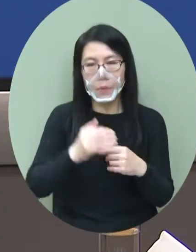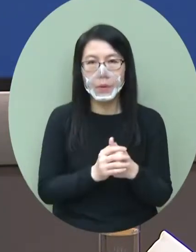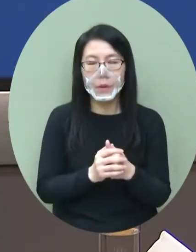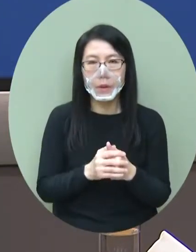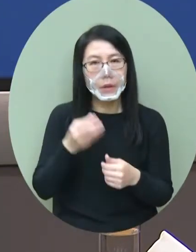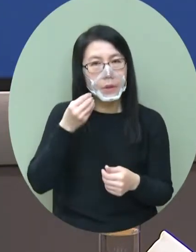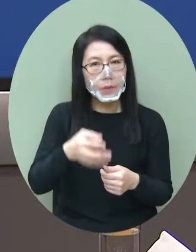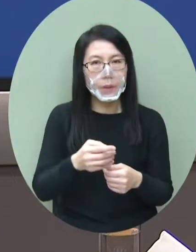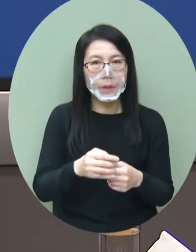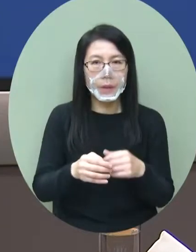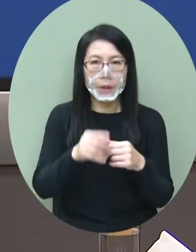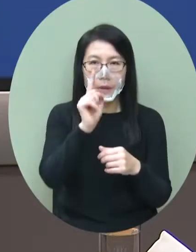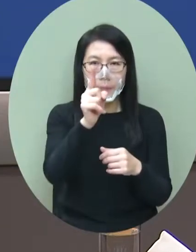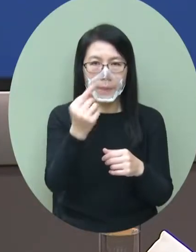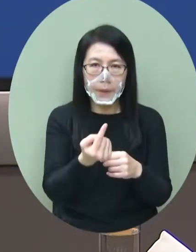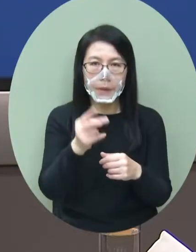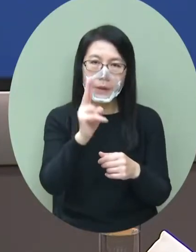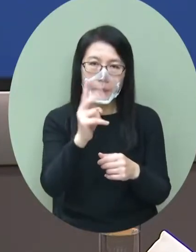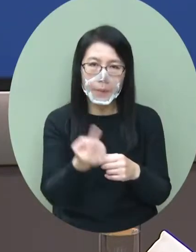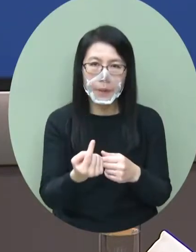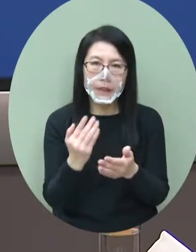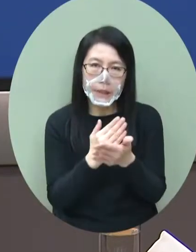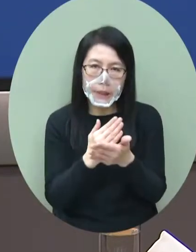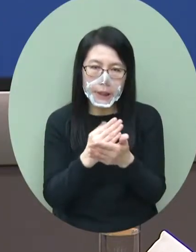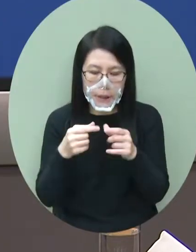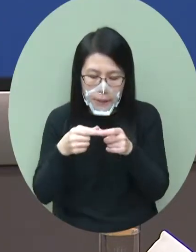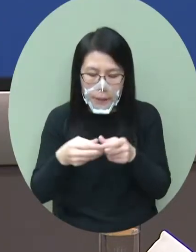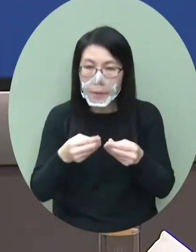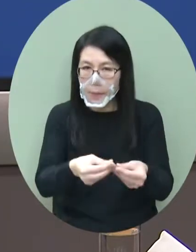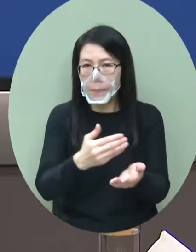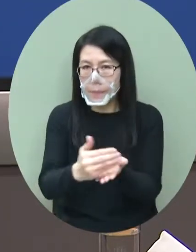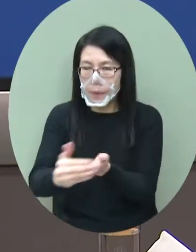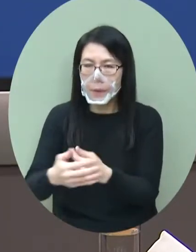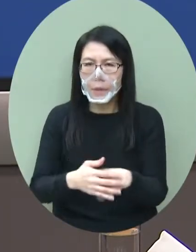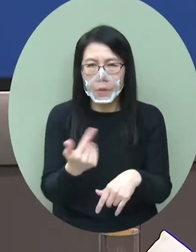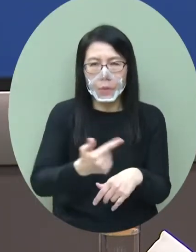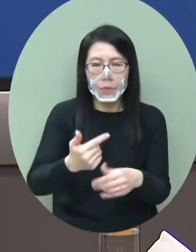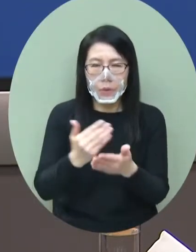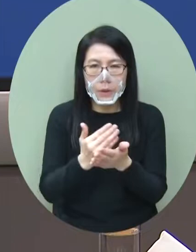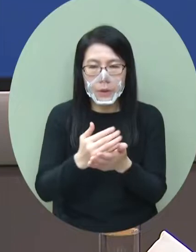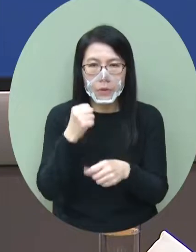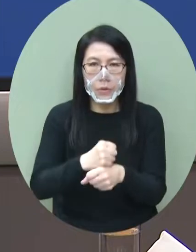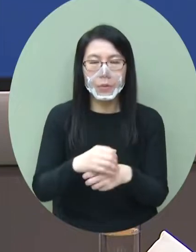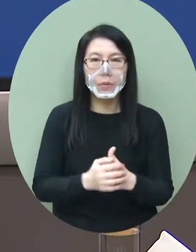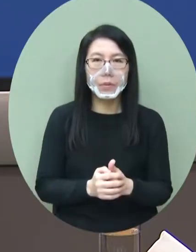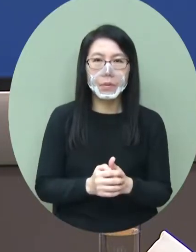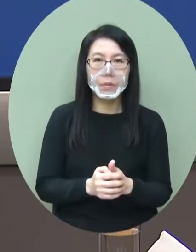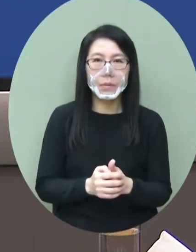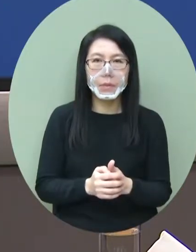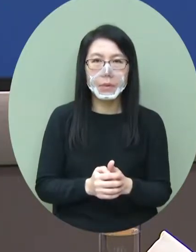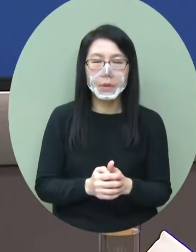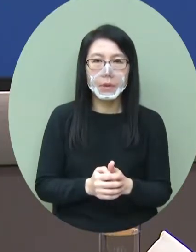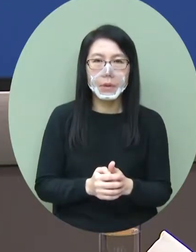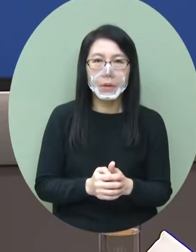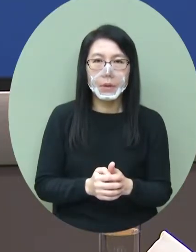包。所以有这么大量的测试在做，应该给我们一个比较好的指标。现在香